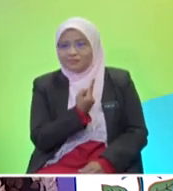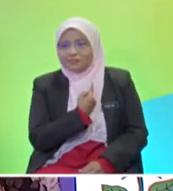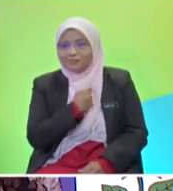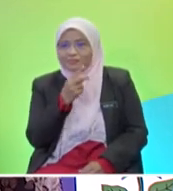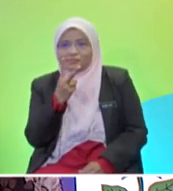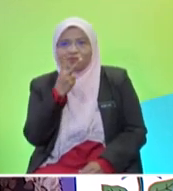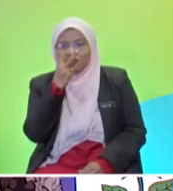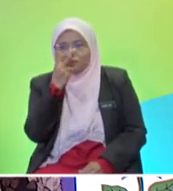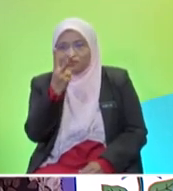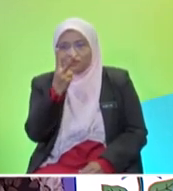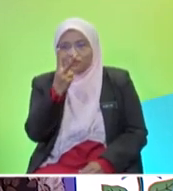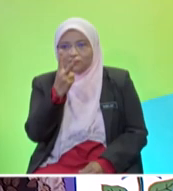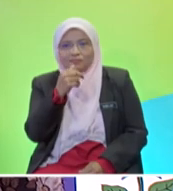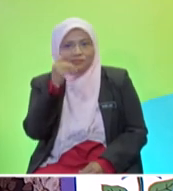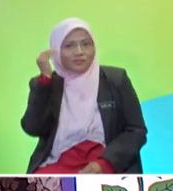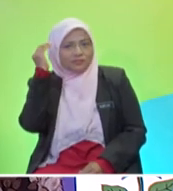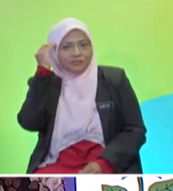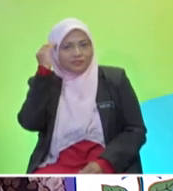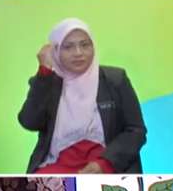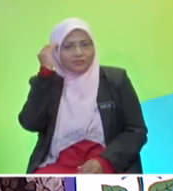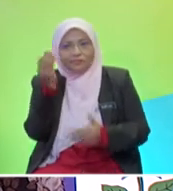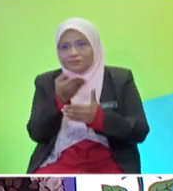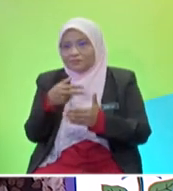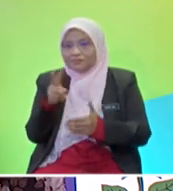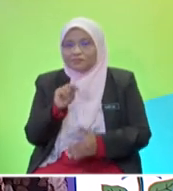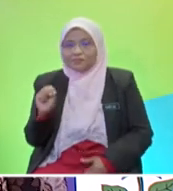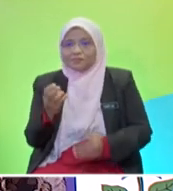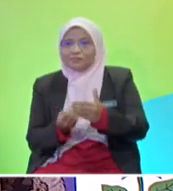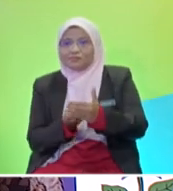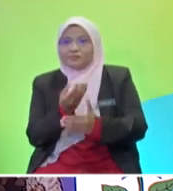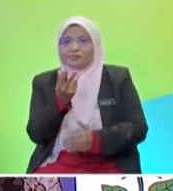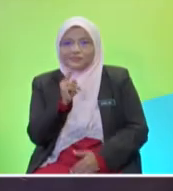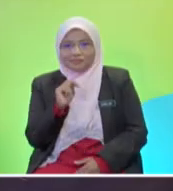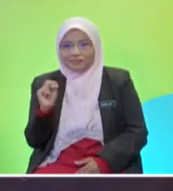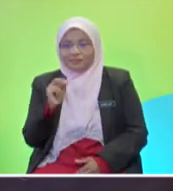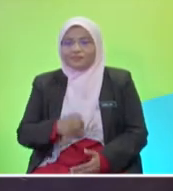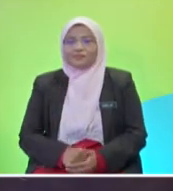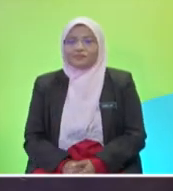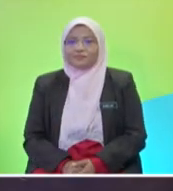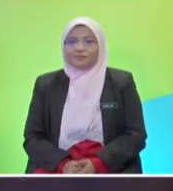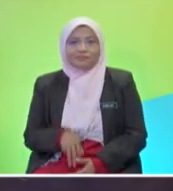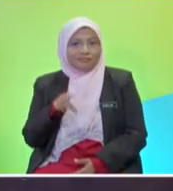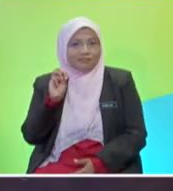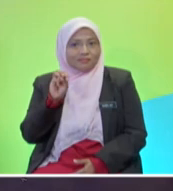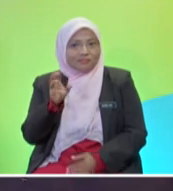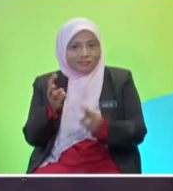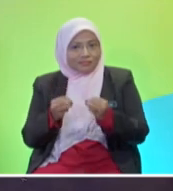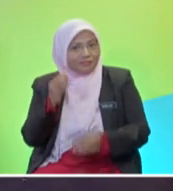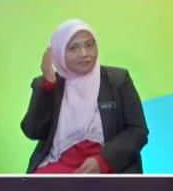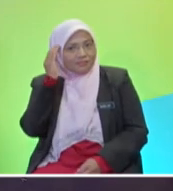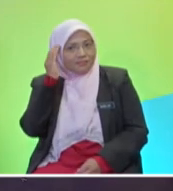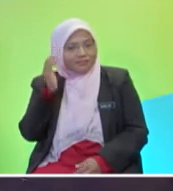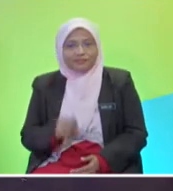semua akan mengenal pasti bahagian tumbuh-tumbuhan. Mira nak tahu tak? Nak, Cikgu. Murid-murid, mari kita belajar